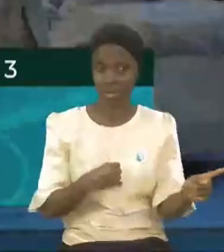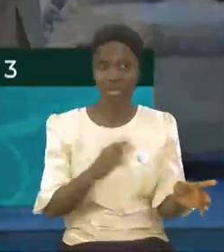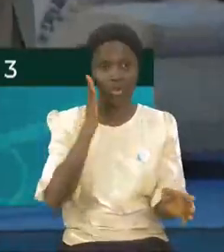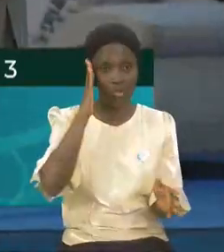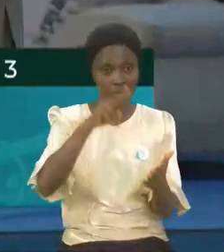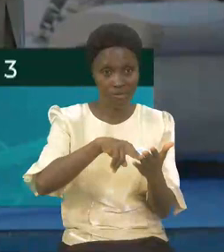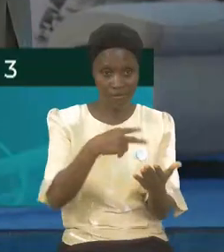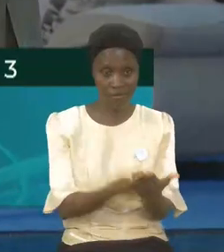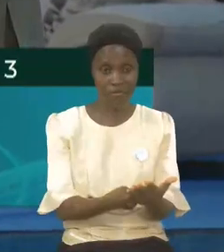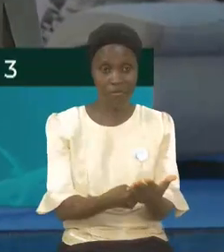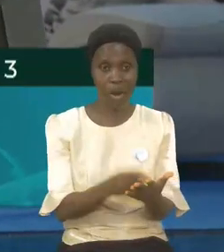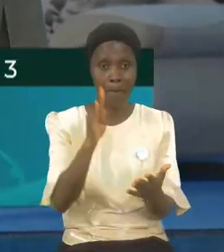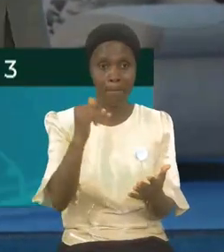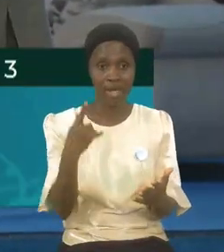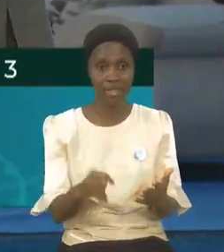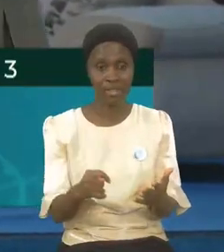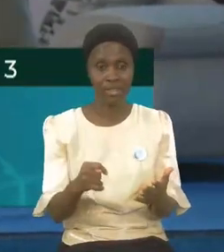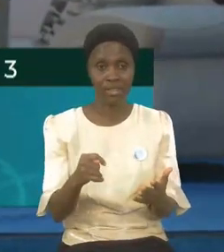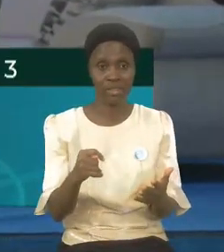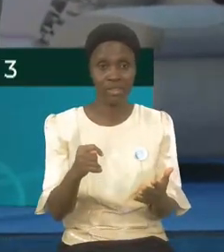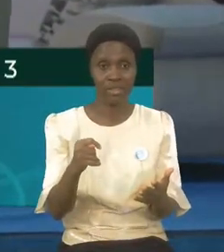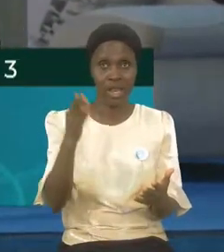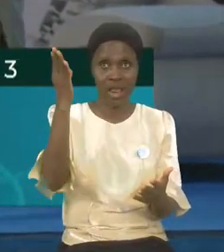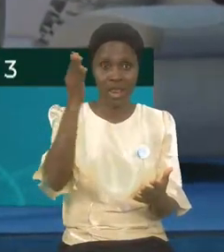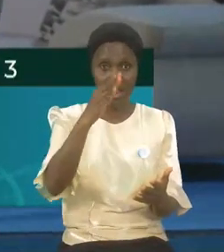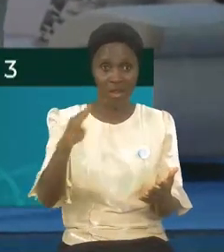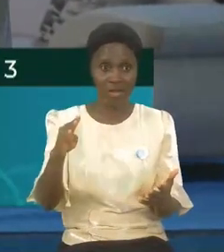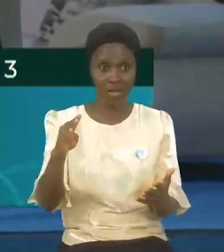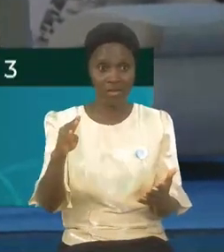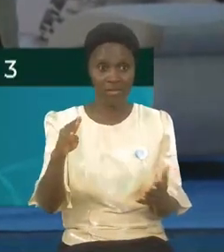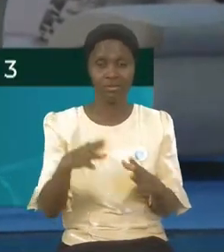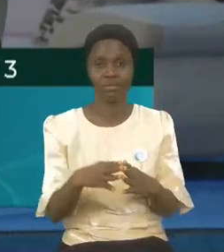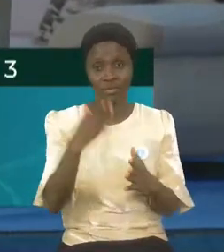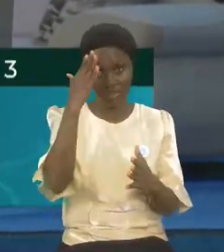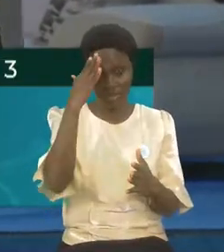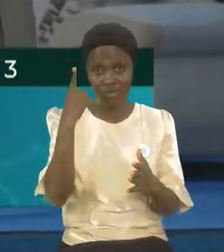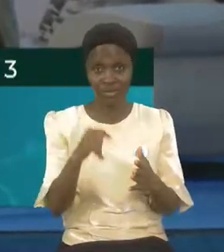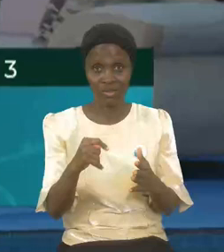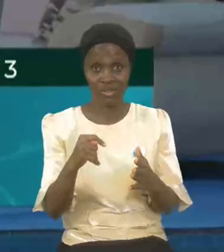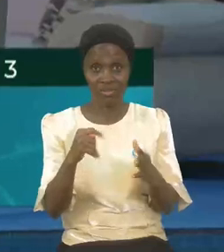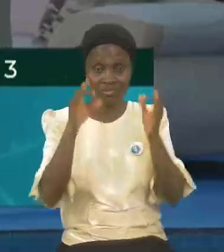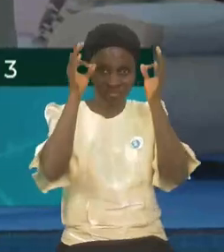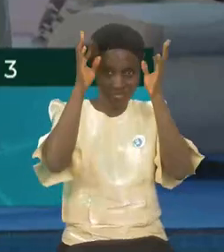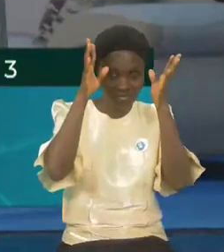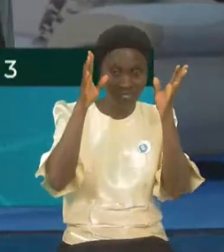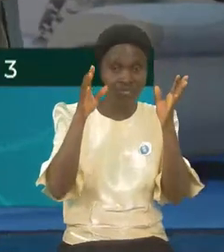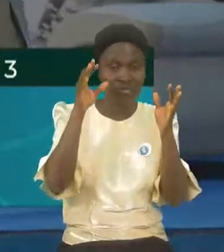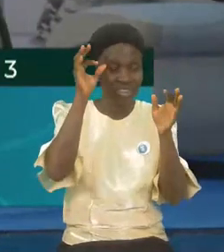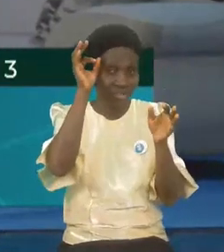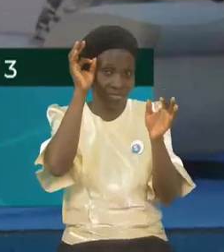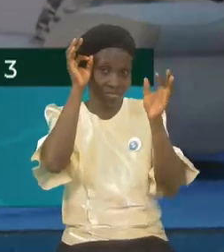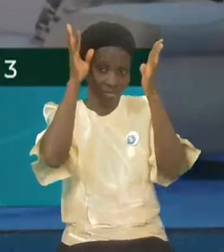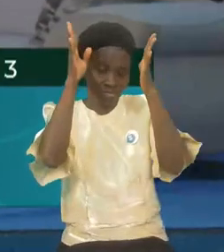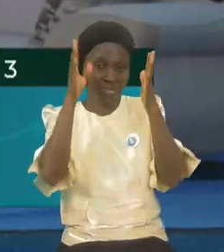Luc 21, 24. Ils tomberont sous le tranchant de l'épée. Ouais, la cruauté, les conflits entre